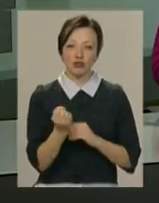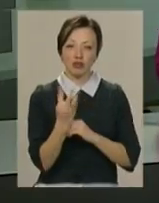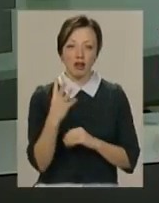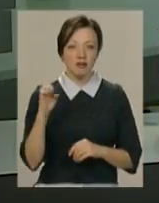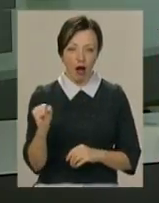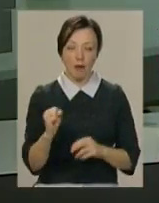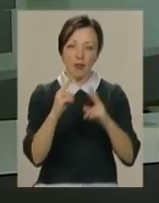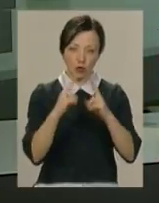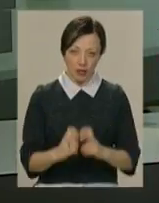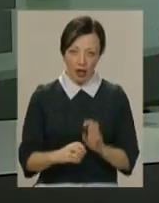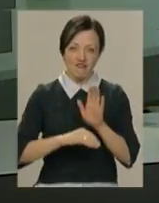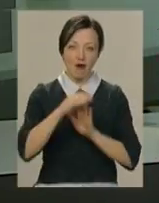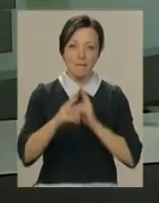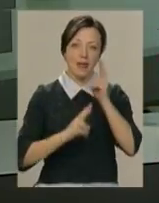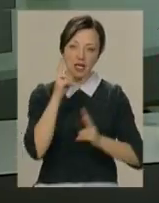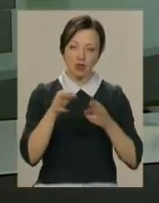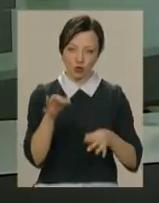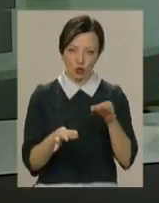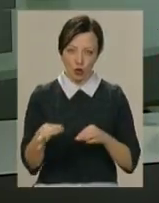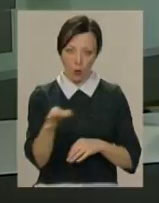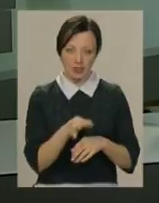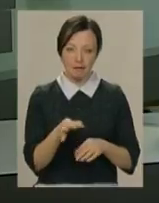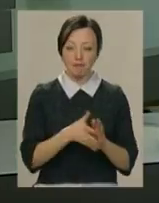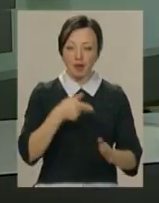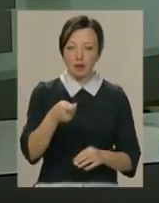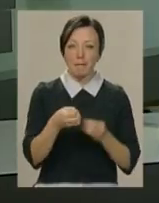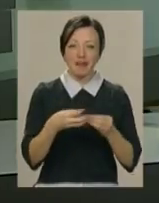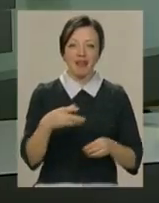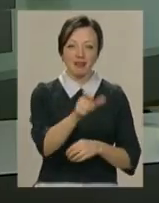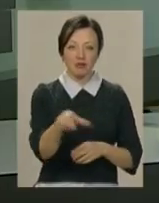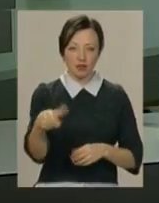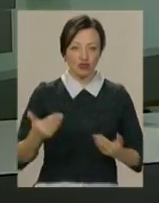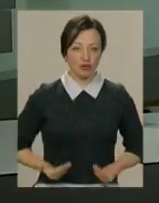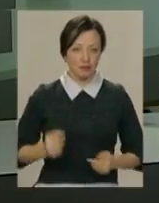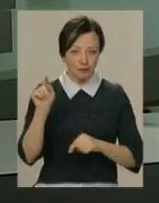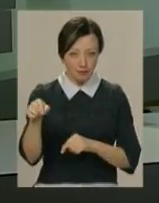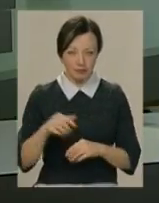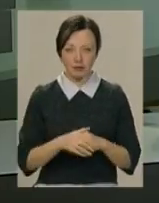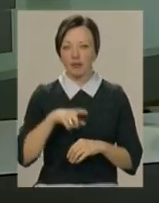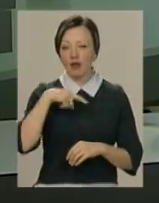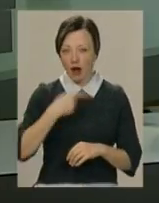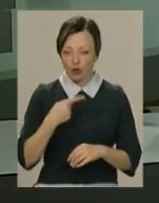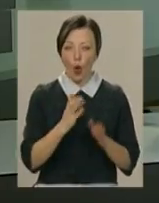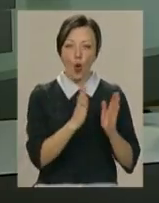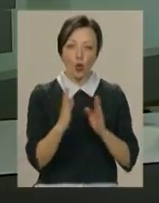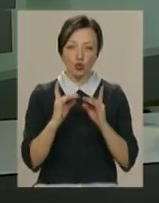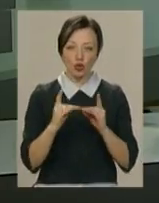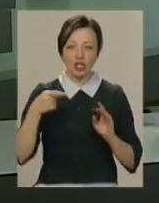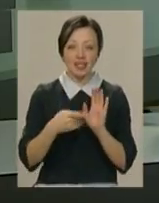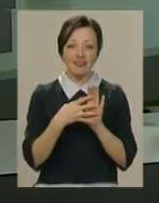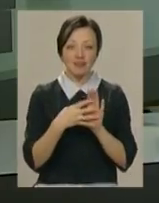14А, розглядають в апеляційному суді області. Позивачі – 15 тамтешніх мешканців. Стверджують, гуртожиток у